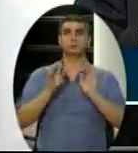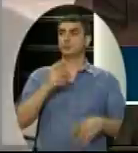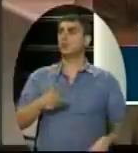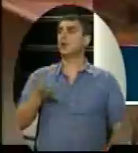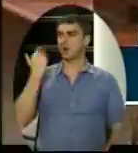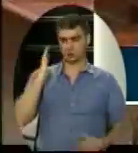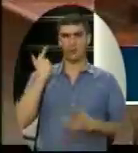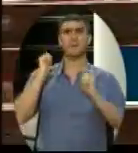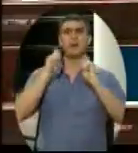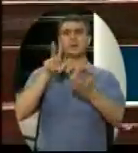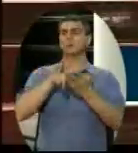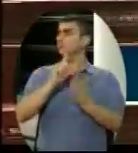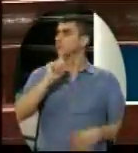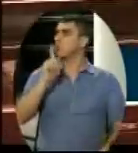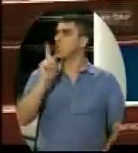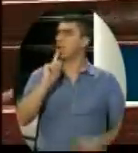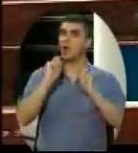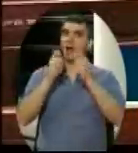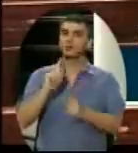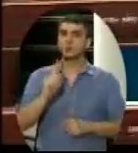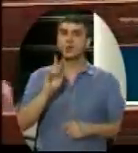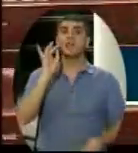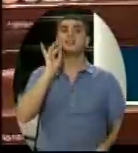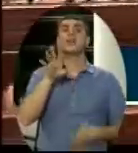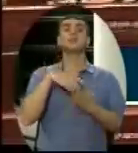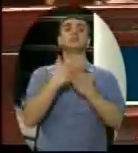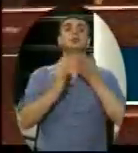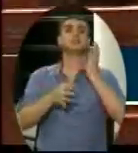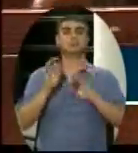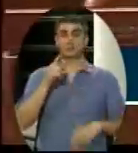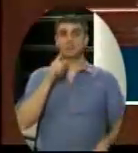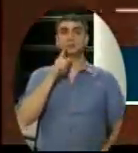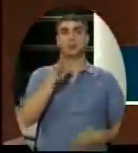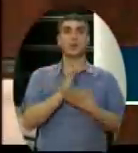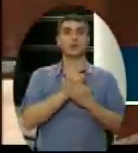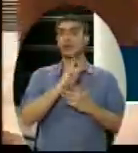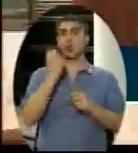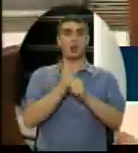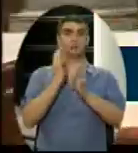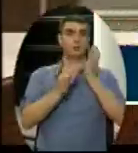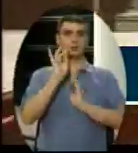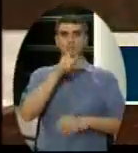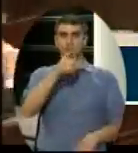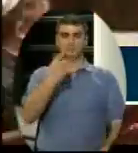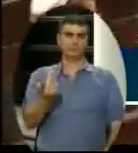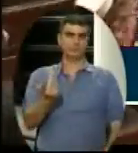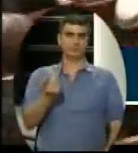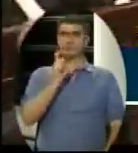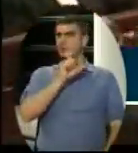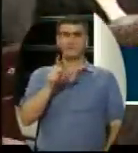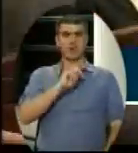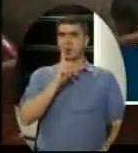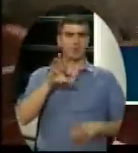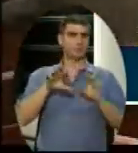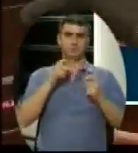אז? היו גם עתירות לבגץ אז לדעתי. לא, לא, לא, לא עצרו. כנגד היועץ המשפטי בזה שהחליט לא להעמיד אותה לדין. כי שם האווירה היא לא